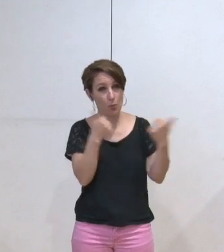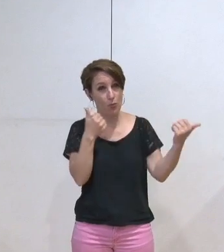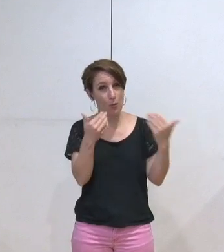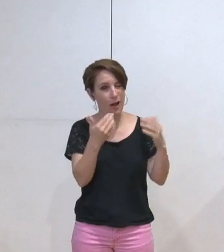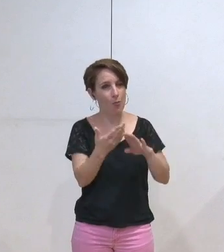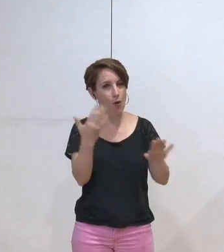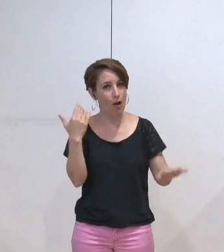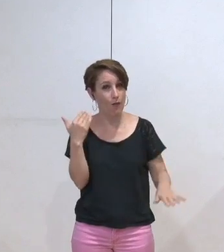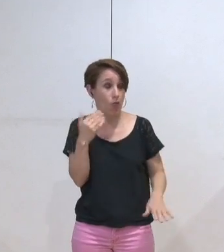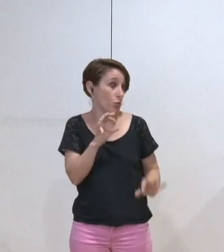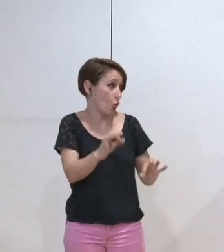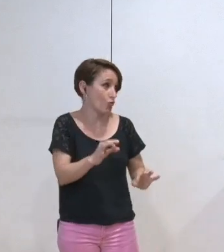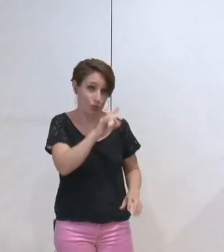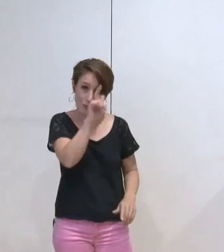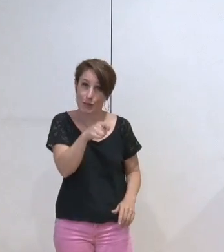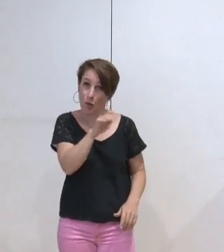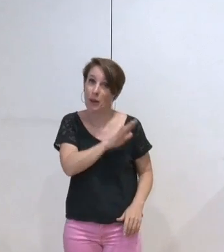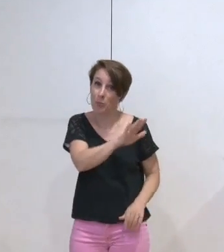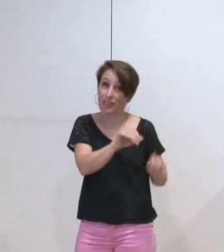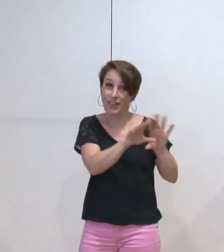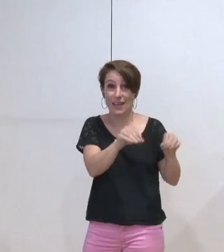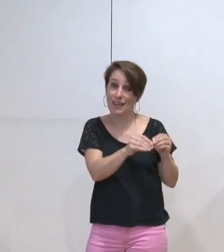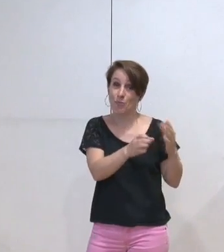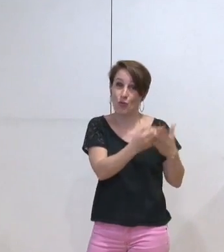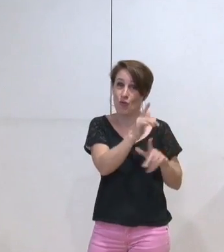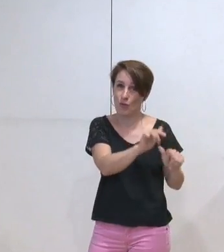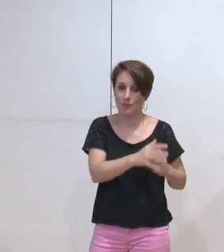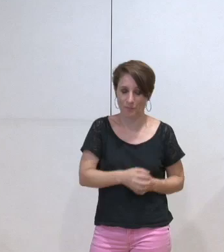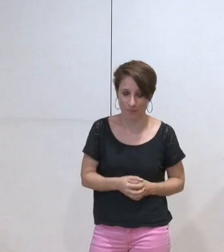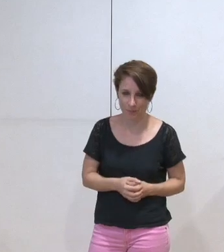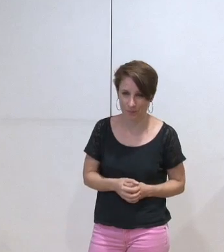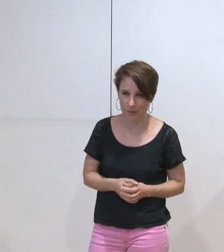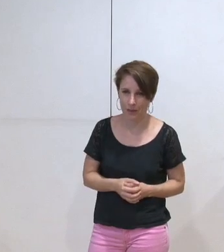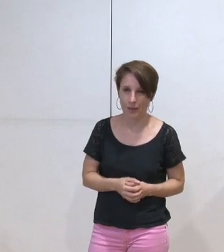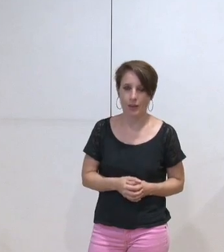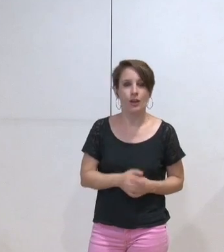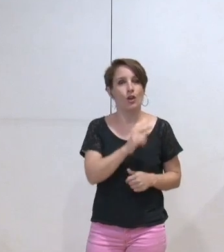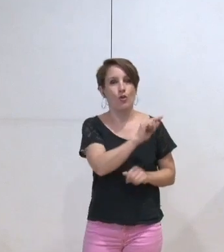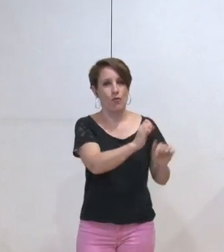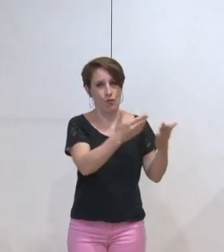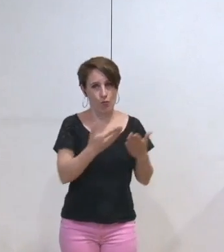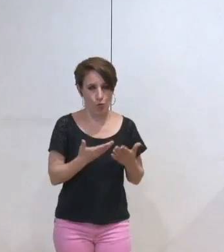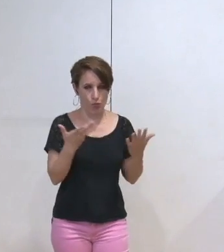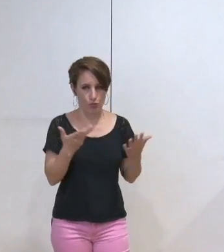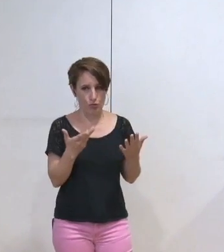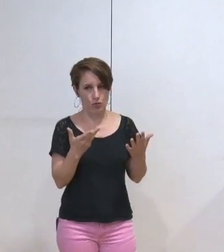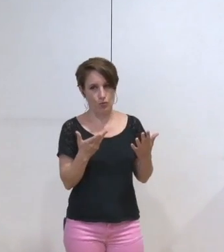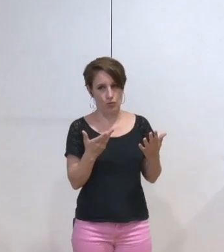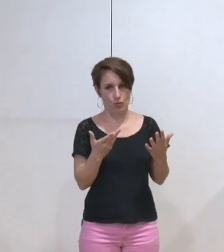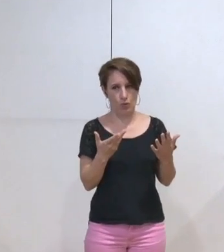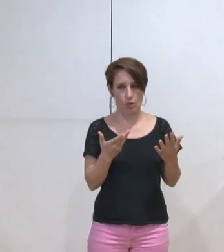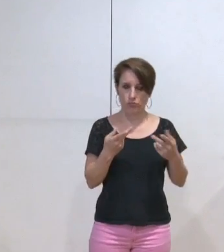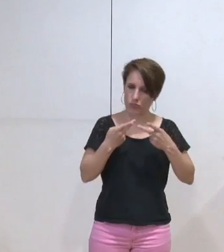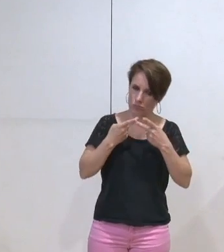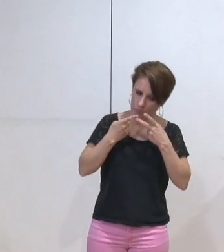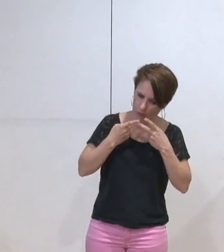d'action sociale grenoblois vous proposez une approche centrée sur l'affirmation des droits